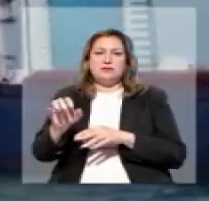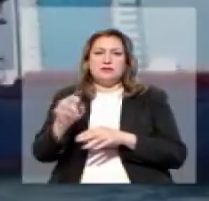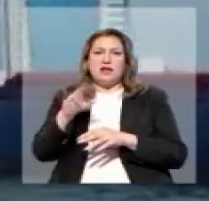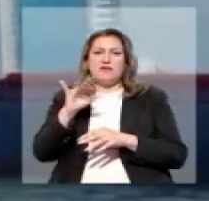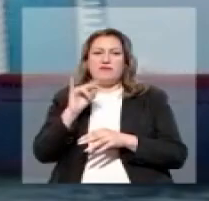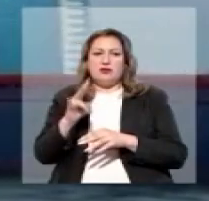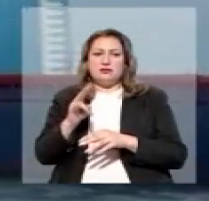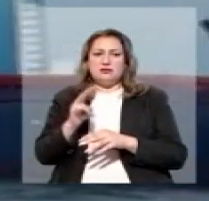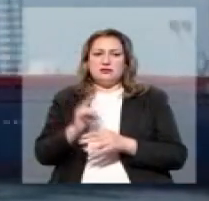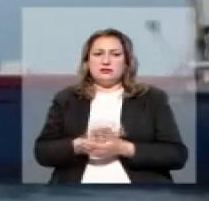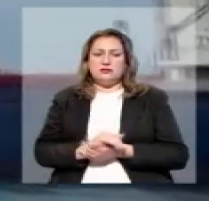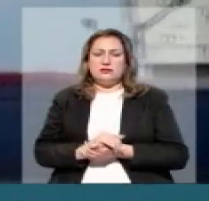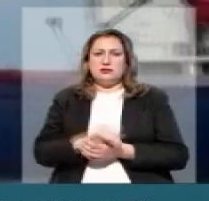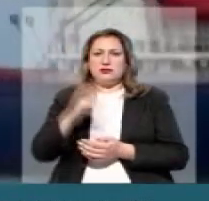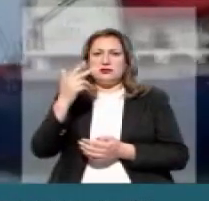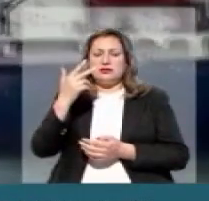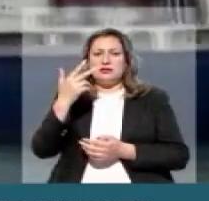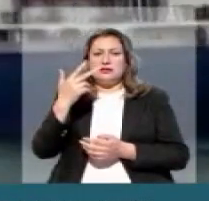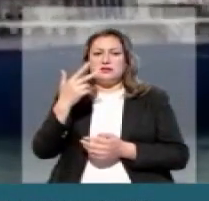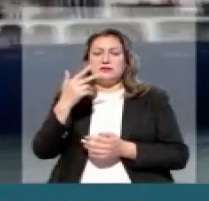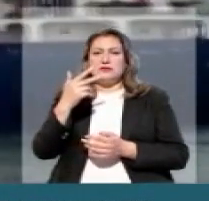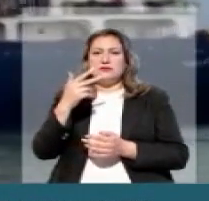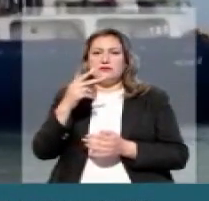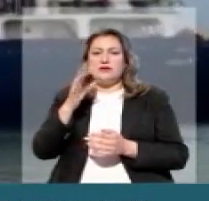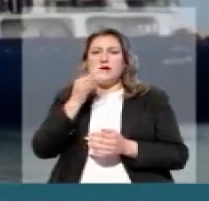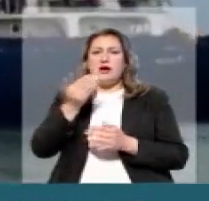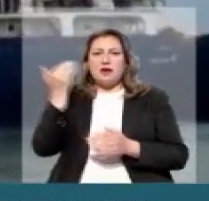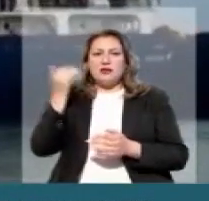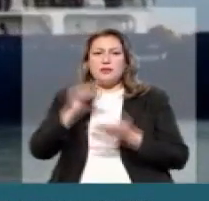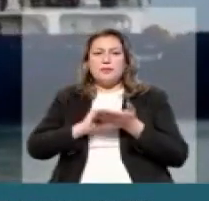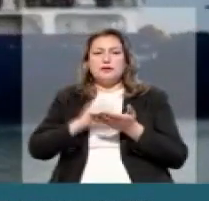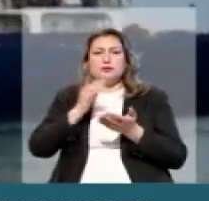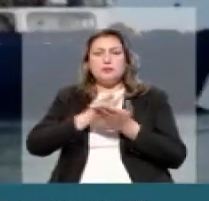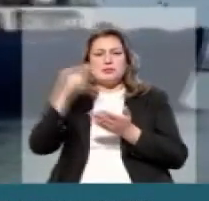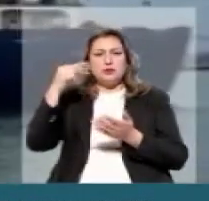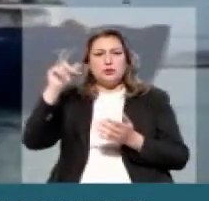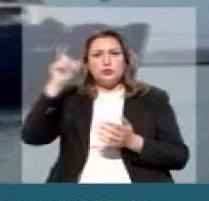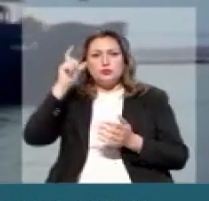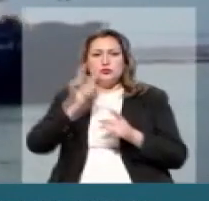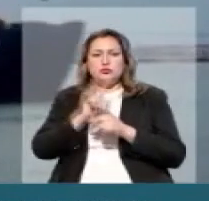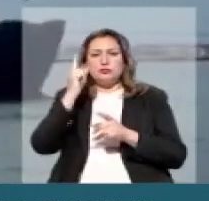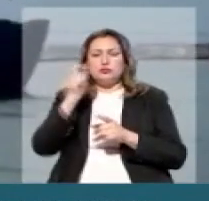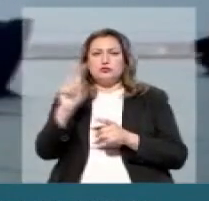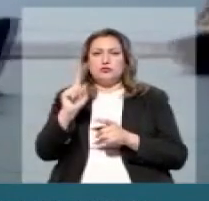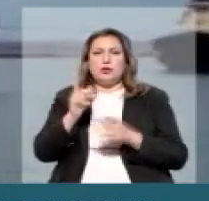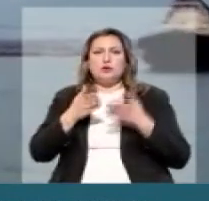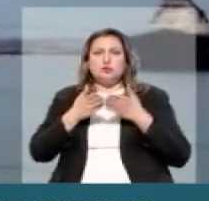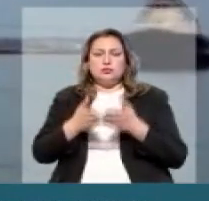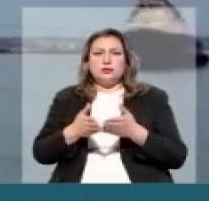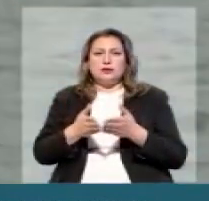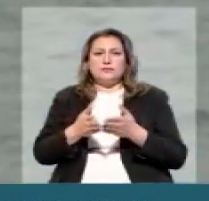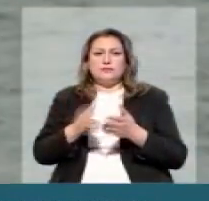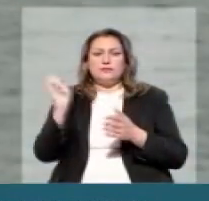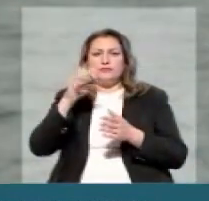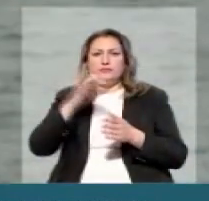дейін Түркия президентінің баспасөз қызметінде Украина портынан астық тиелген кемелердің дүйсенбіде шетелге кете бастайтынын